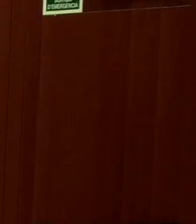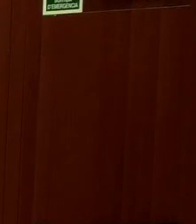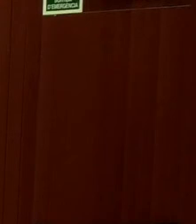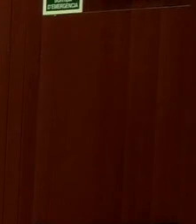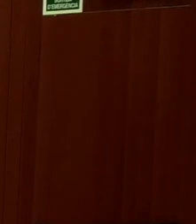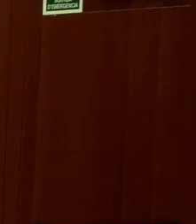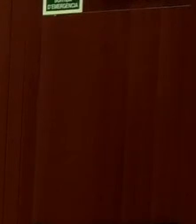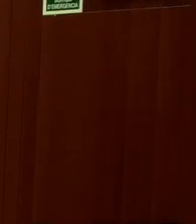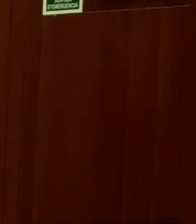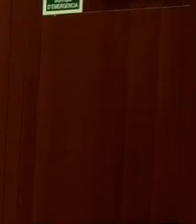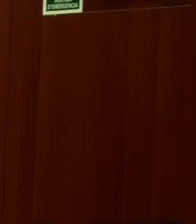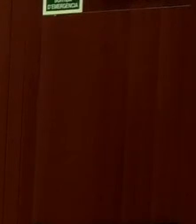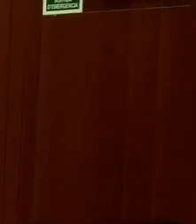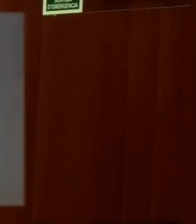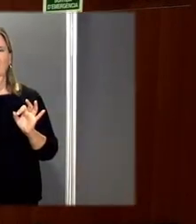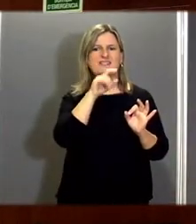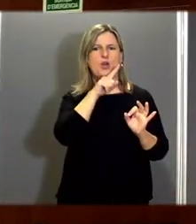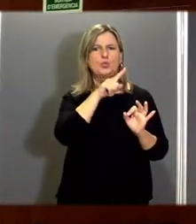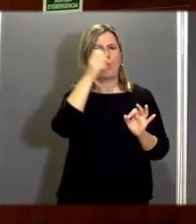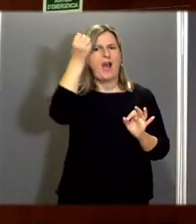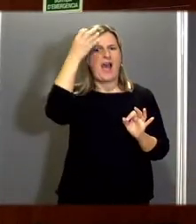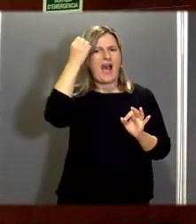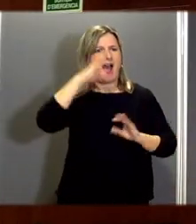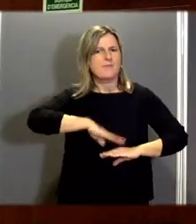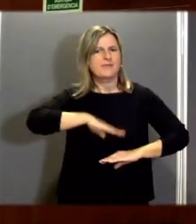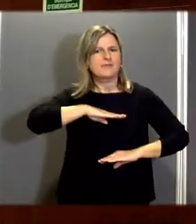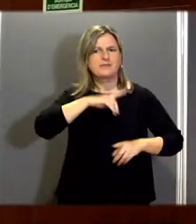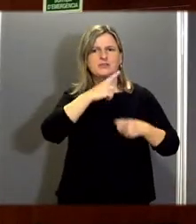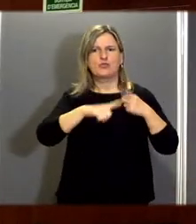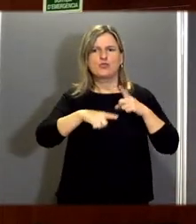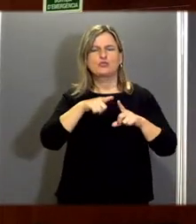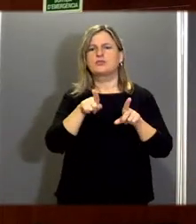través del temps, aquests ensenyaments, abans parlaven